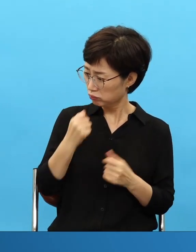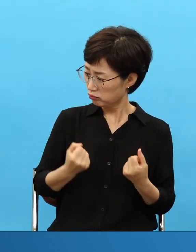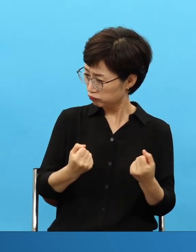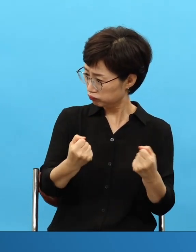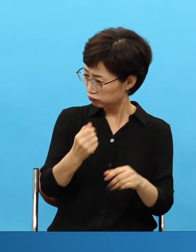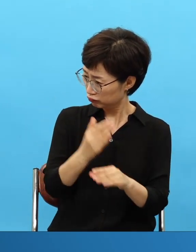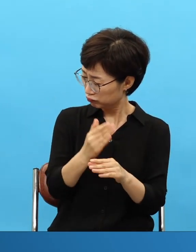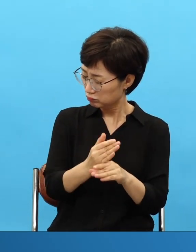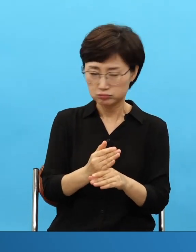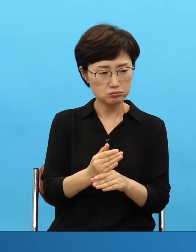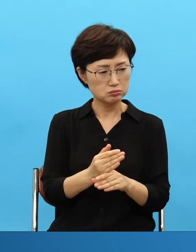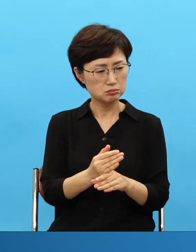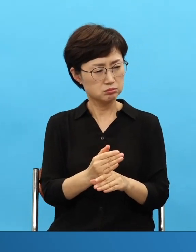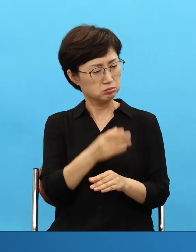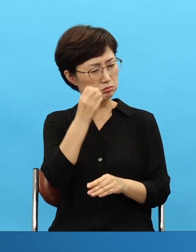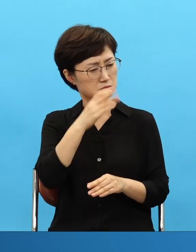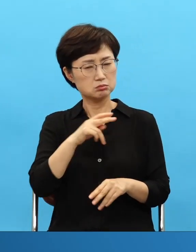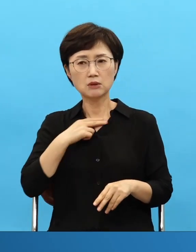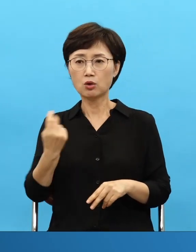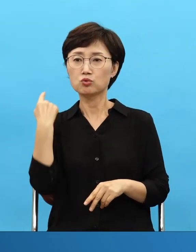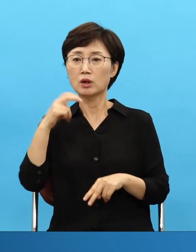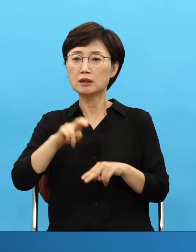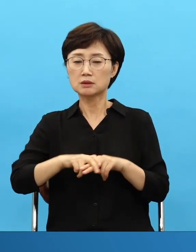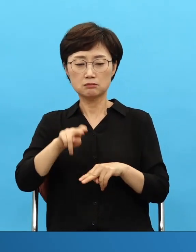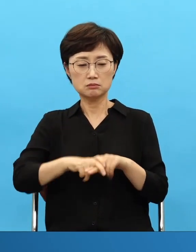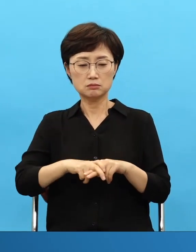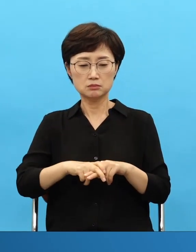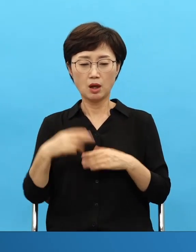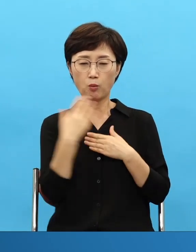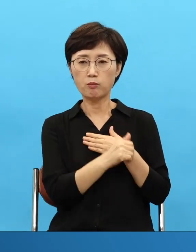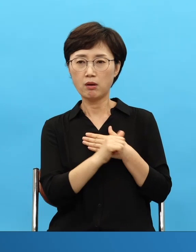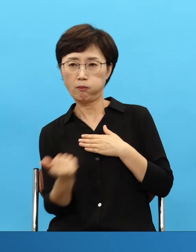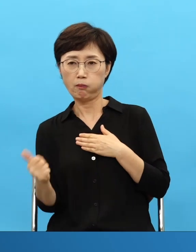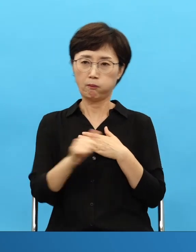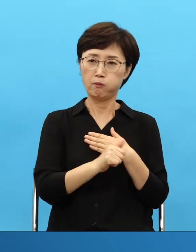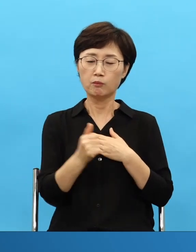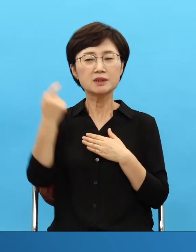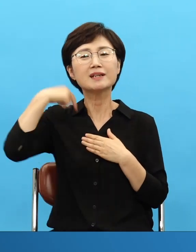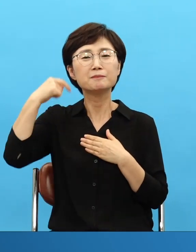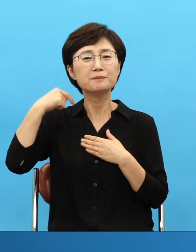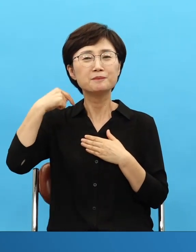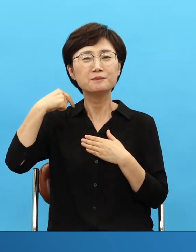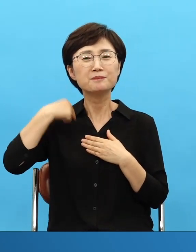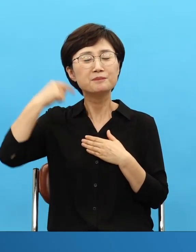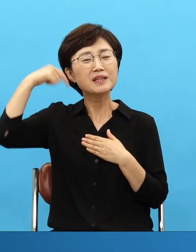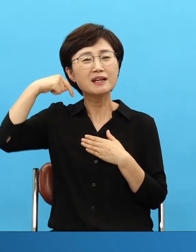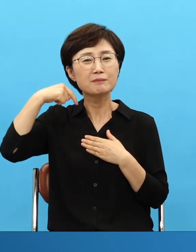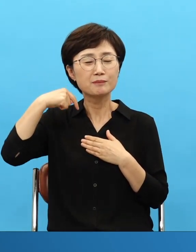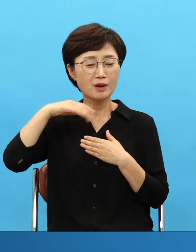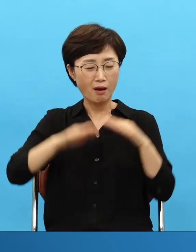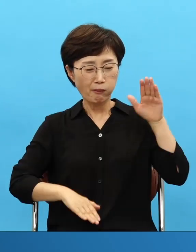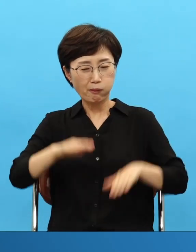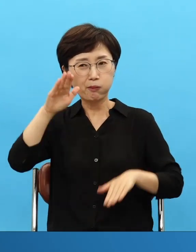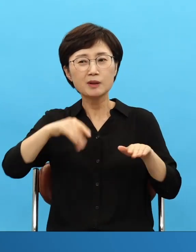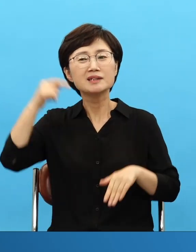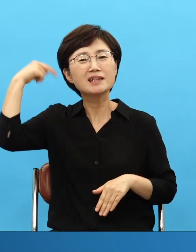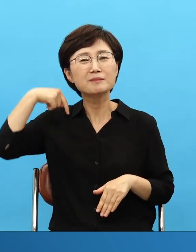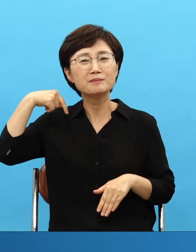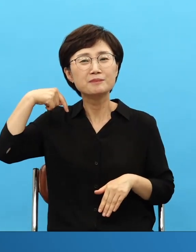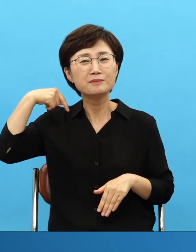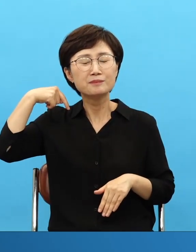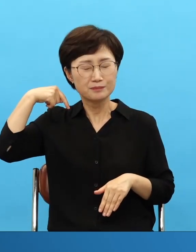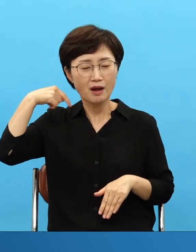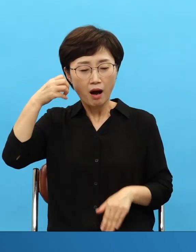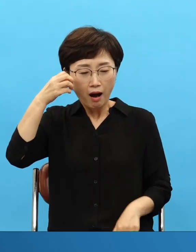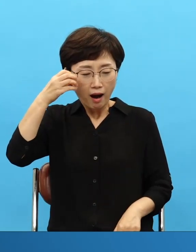executive secretary, what's wrong with the 제가 앉아 car? 있는데요. 내 몸이 이러는 거야. And the secretary told me, there's nothing wrong with the car. Even the 갑작스럽게. road that we're driving on,